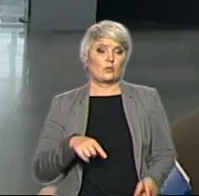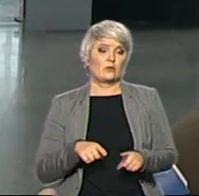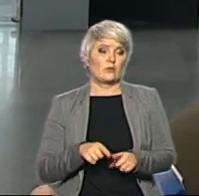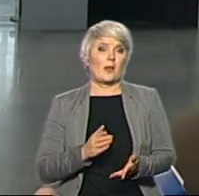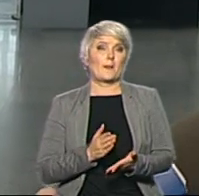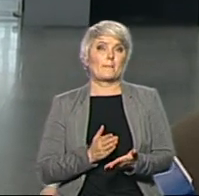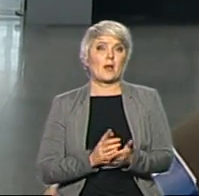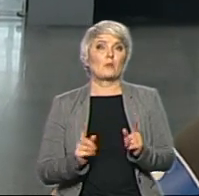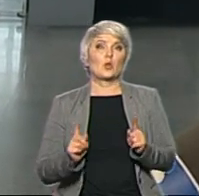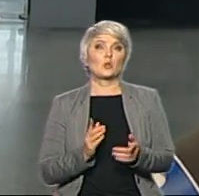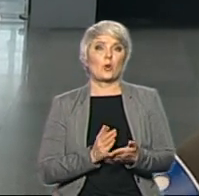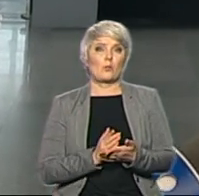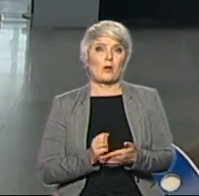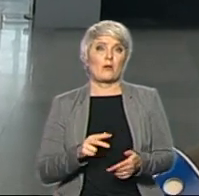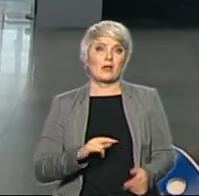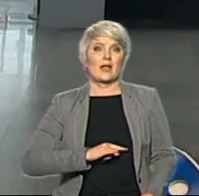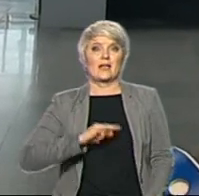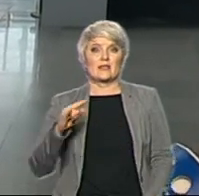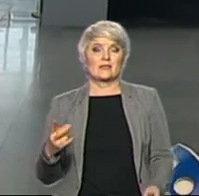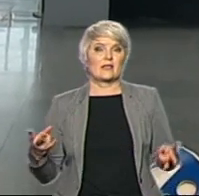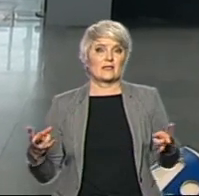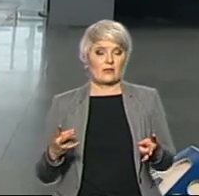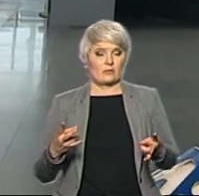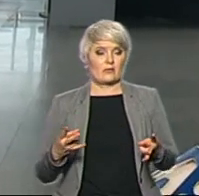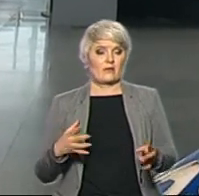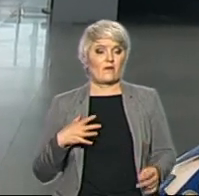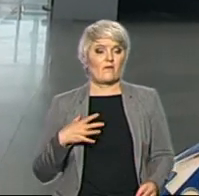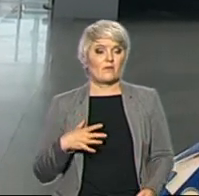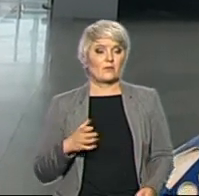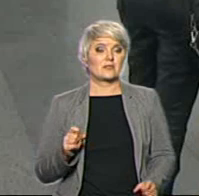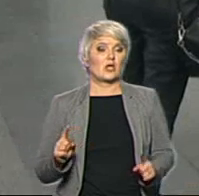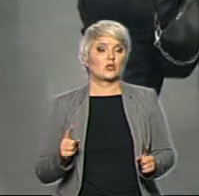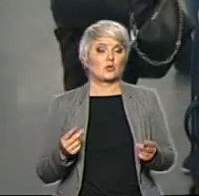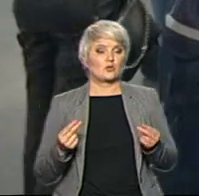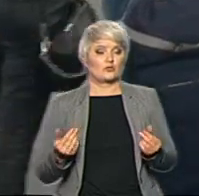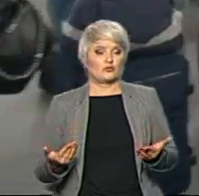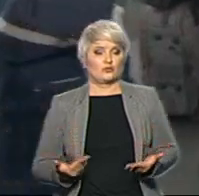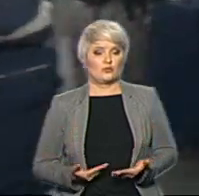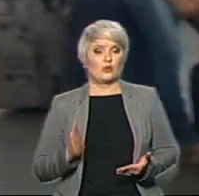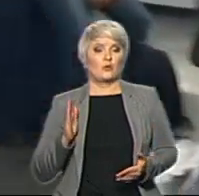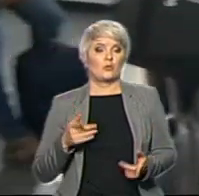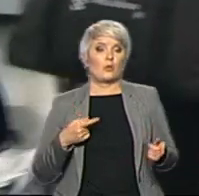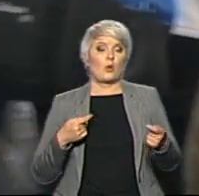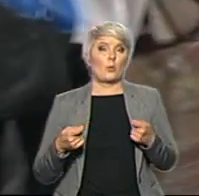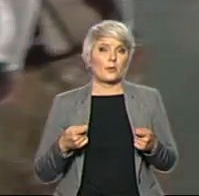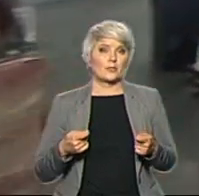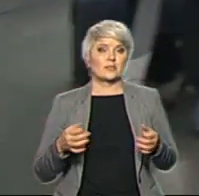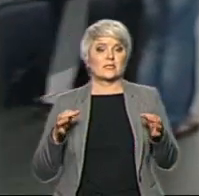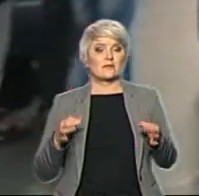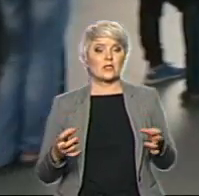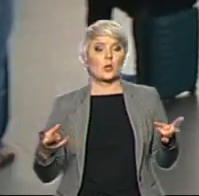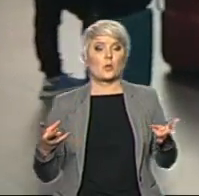маємо, що маємо, але летіти треба, бо вимушені за що жити. Будемо обережні і, звичайно, що